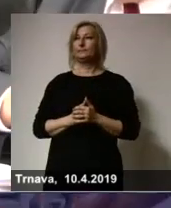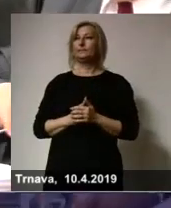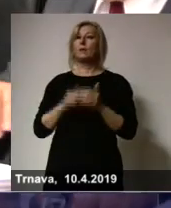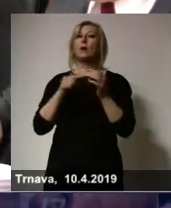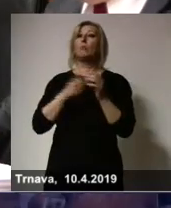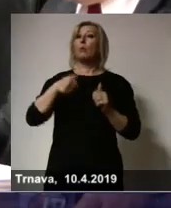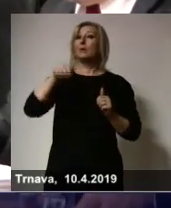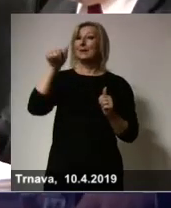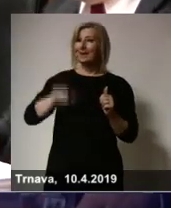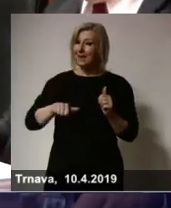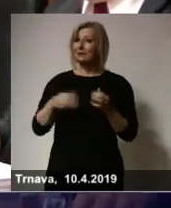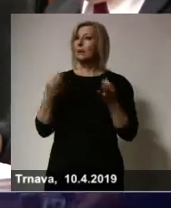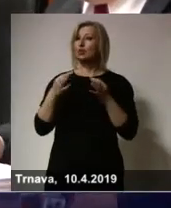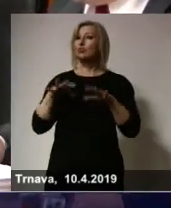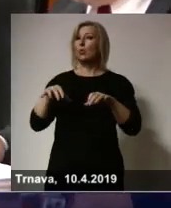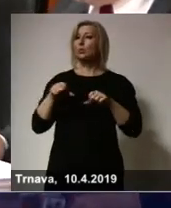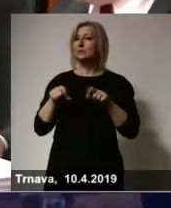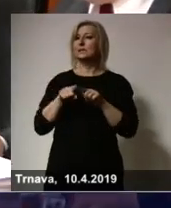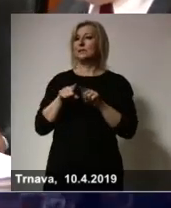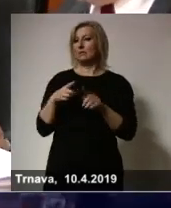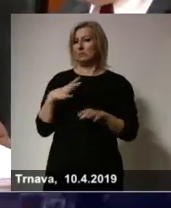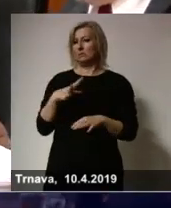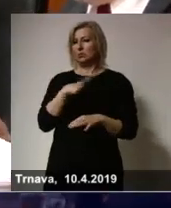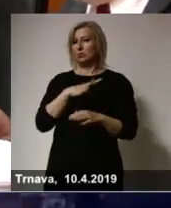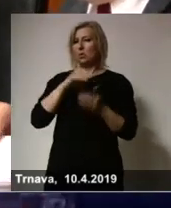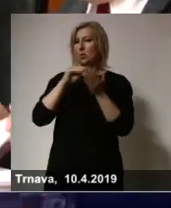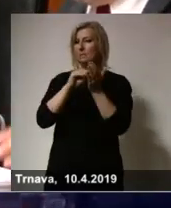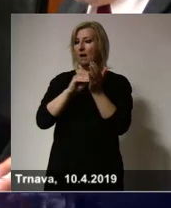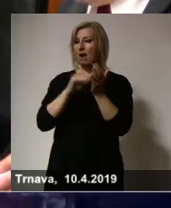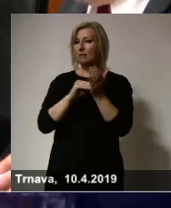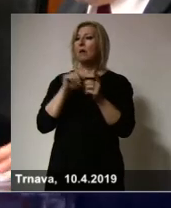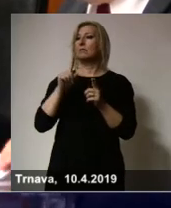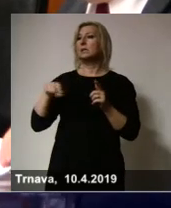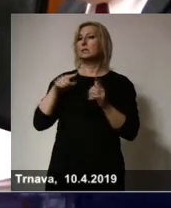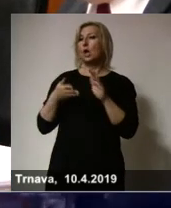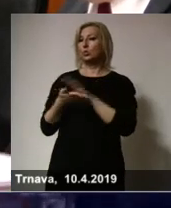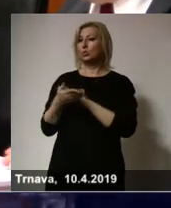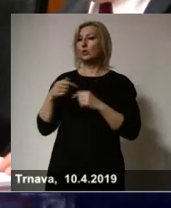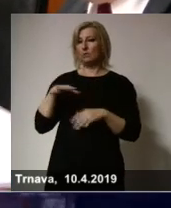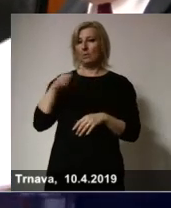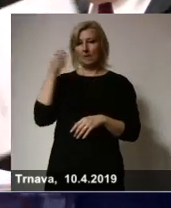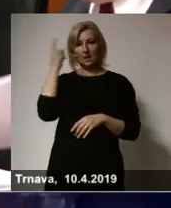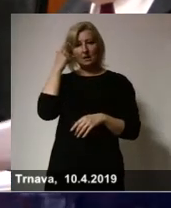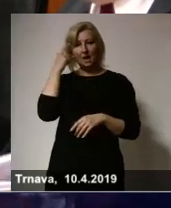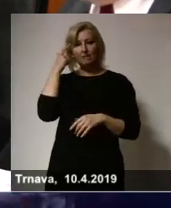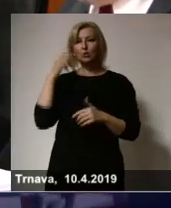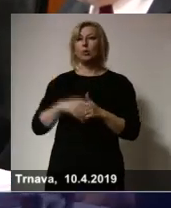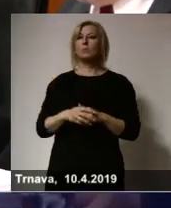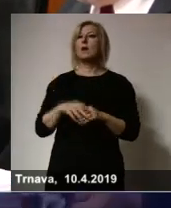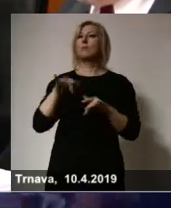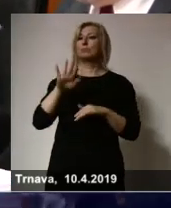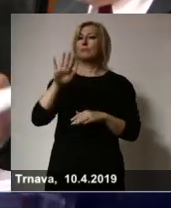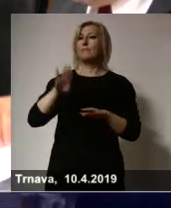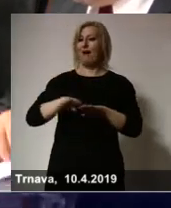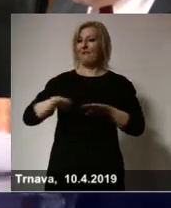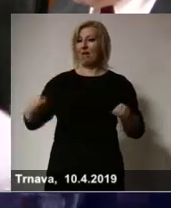je predložené uznesenie v štandardnom znení. Zastupiteľstvo berie na vedomie. V plnom znení máte predložené v laviciach.